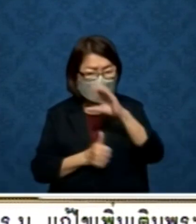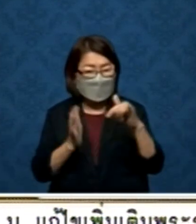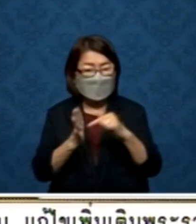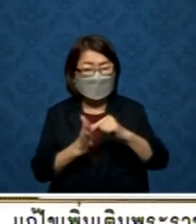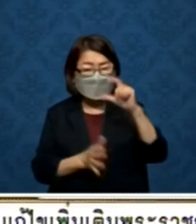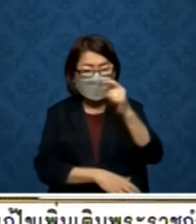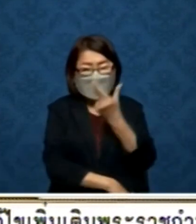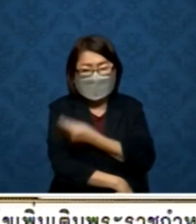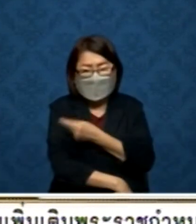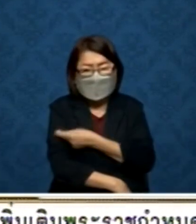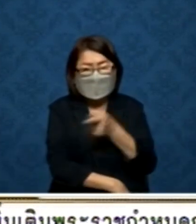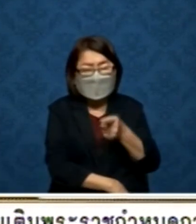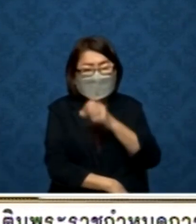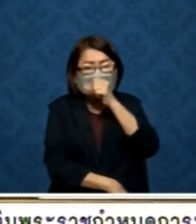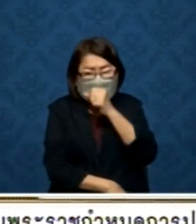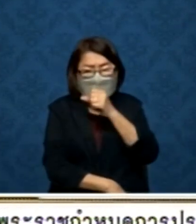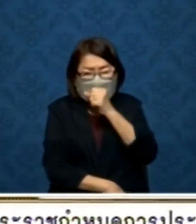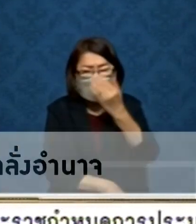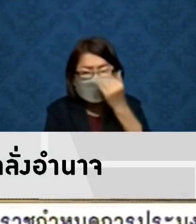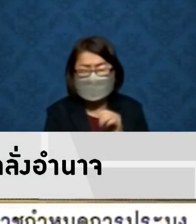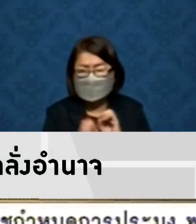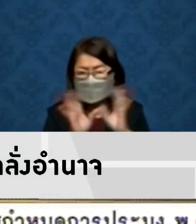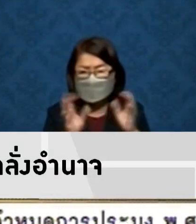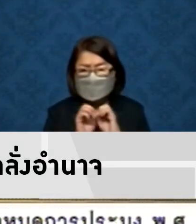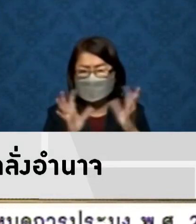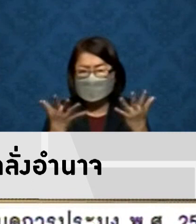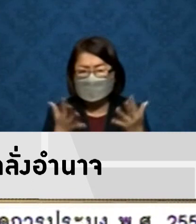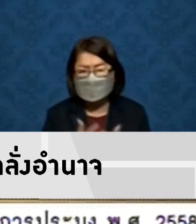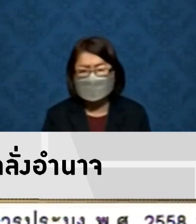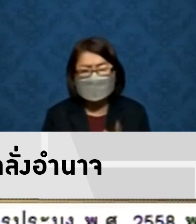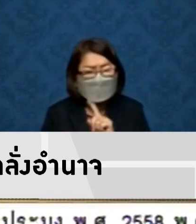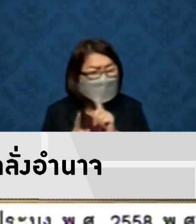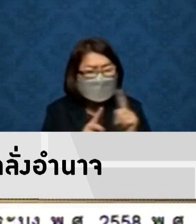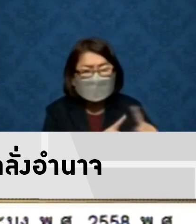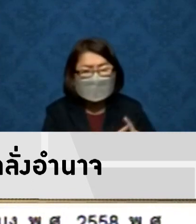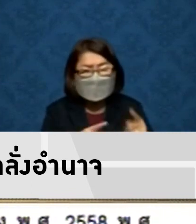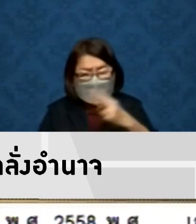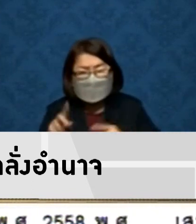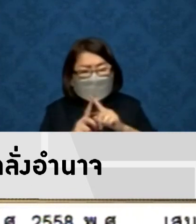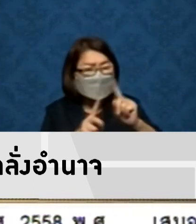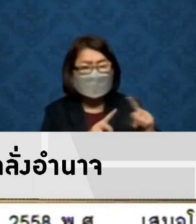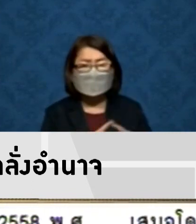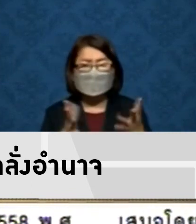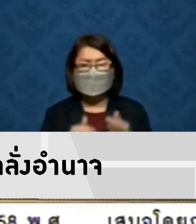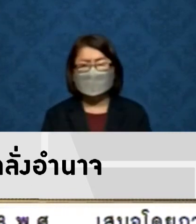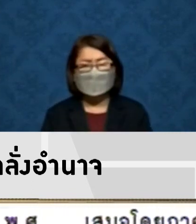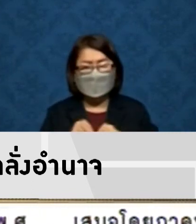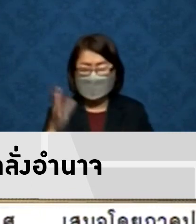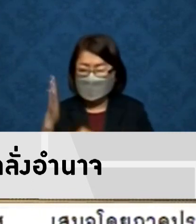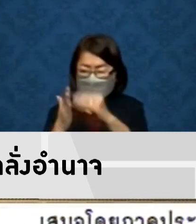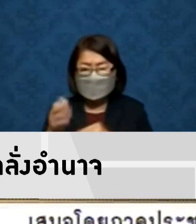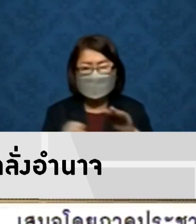ที่มีพฤติการปิดบังอำพรางไม่โปร่งใสตรวจสอบไม่ได้ไม่ทั่วถึงเลือกปฏิบัติและไ